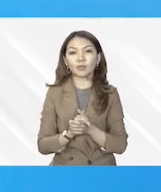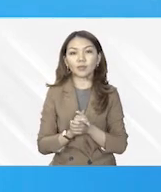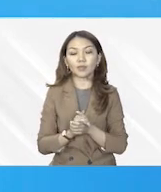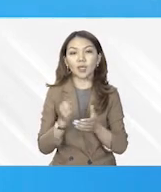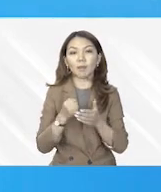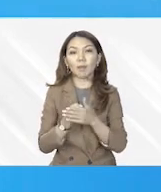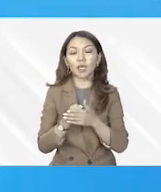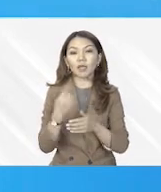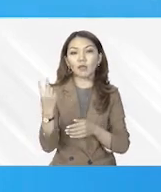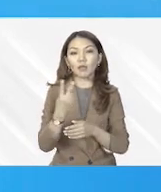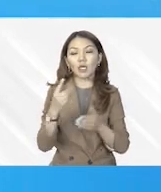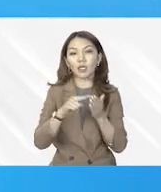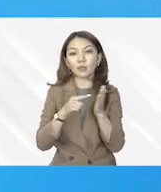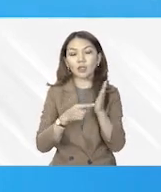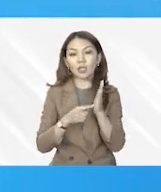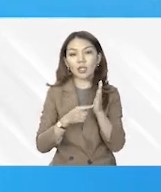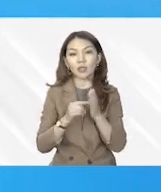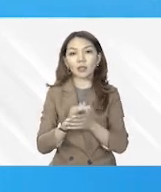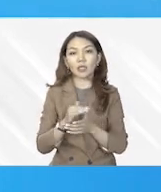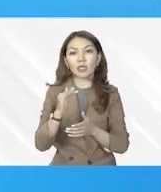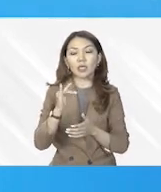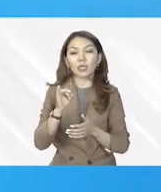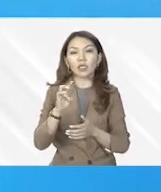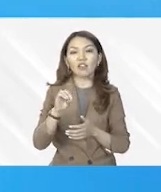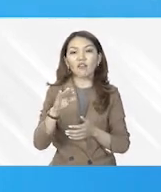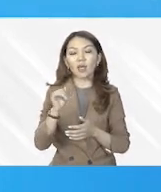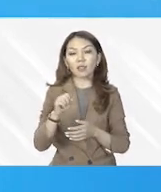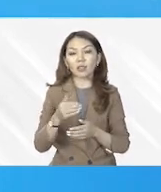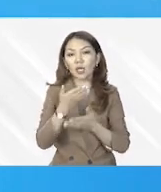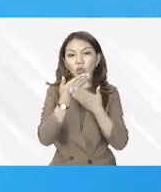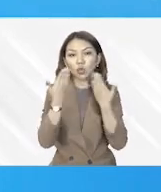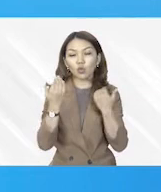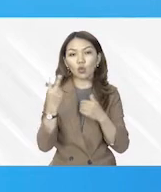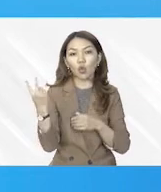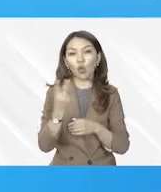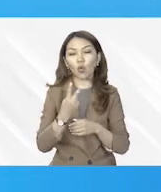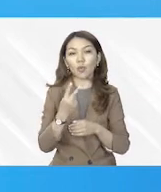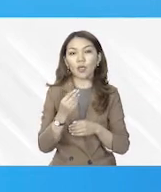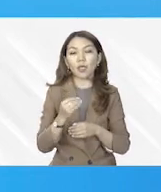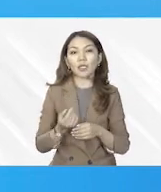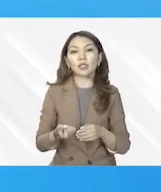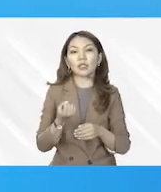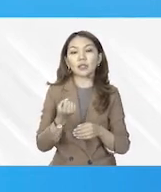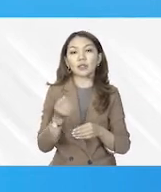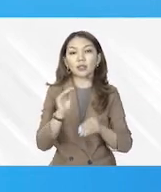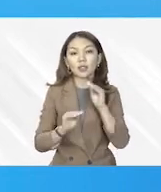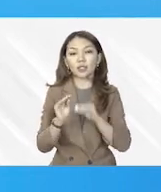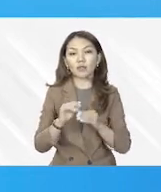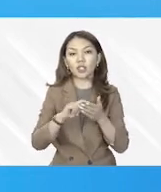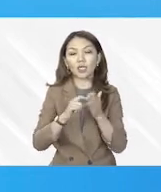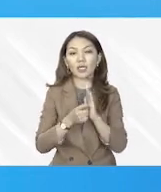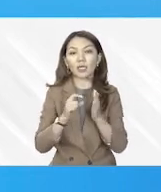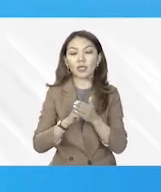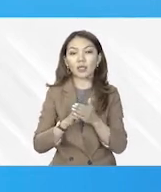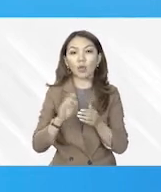Перед вторым делением мейоза интерфаза отсутствует. Обе образовавшиеся клетки после